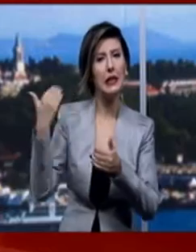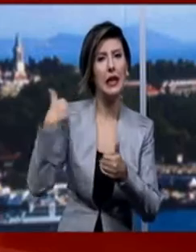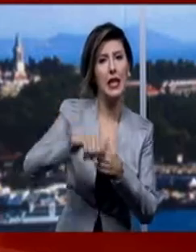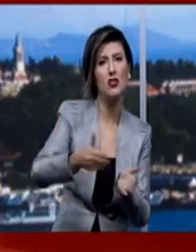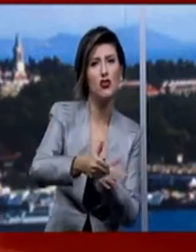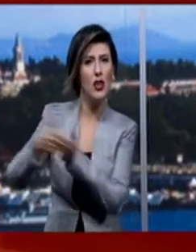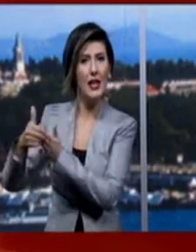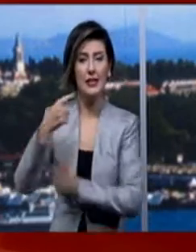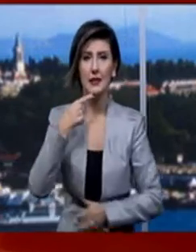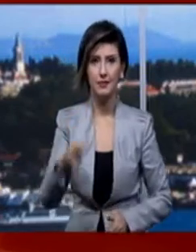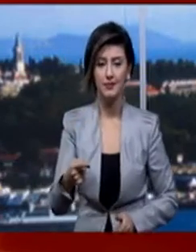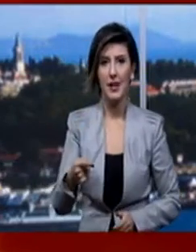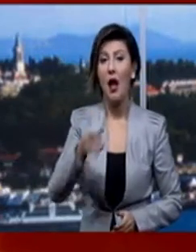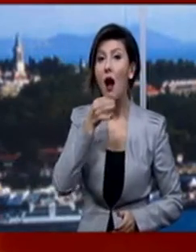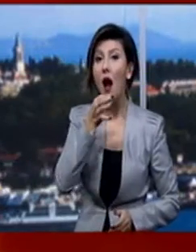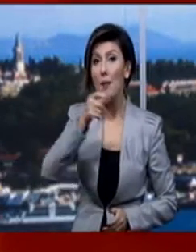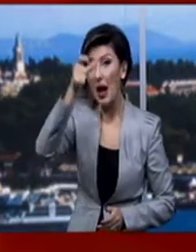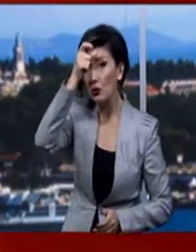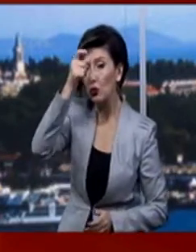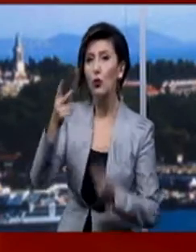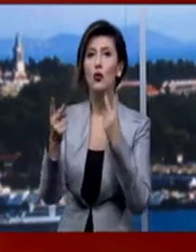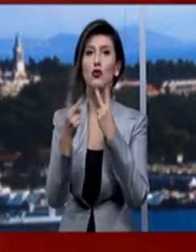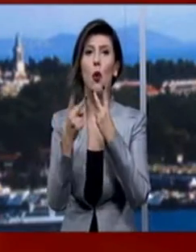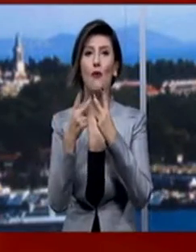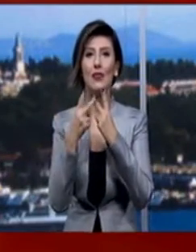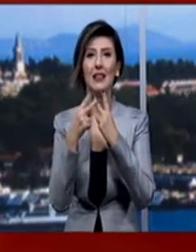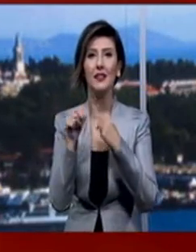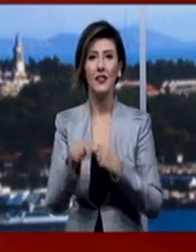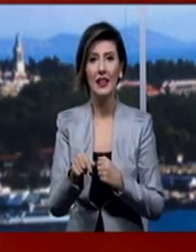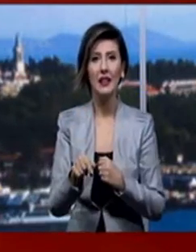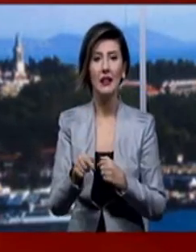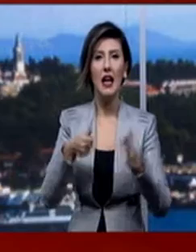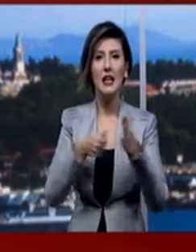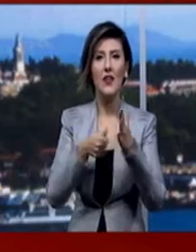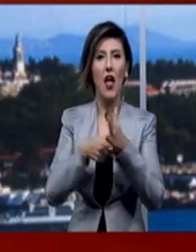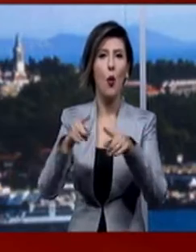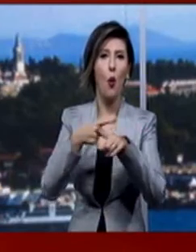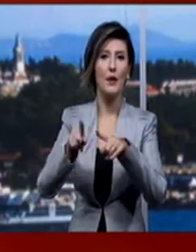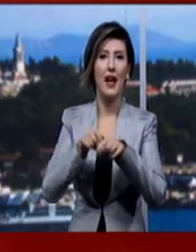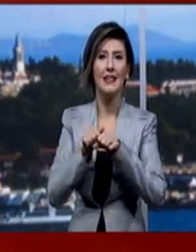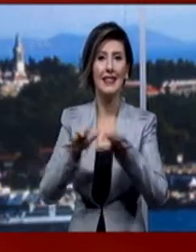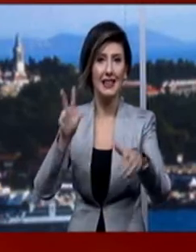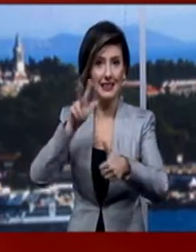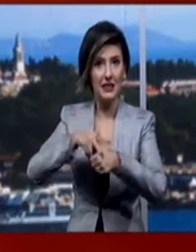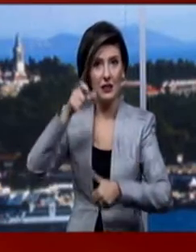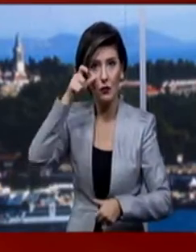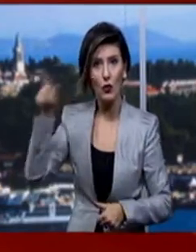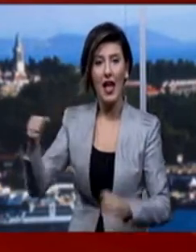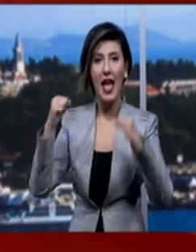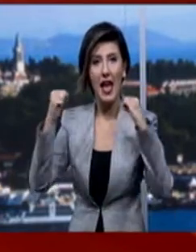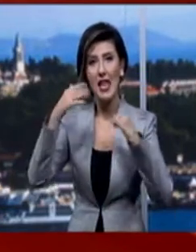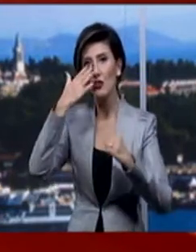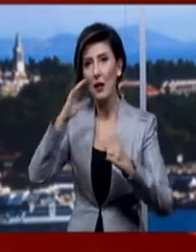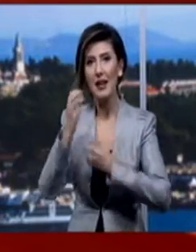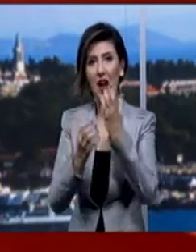çekeriz," ifadesini kullandı. Habertürk ve Show TV kanallarında ortak yayına katılan Başbakan Davutoğlu, Enerji ve